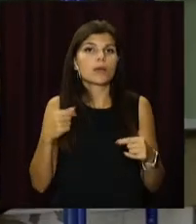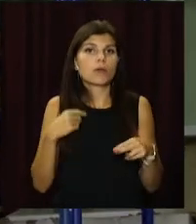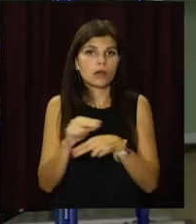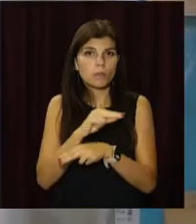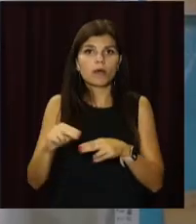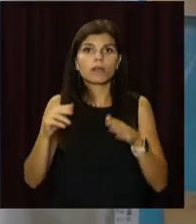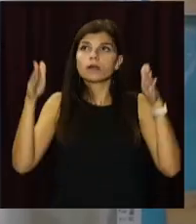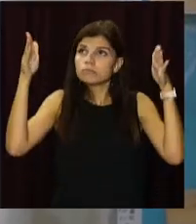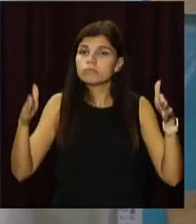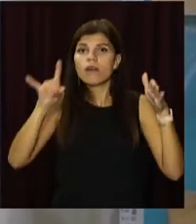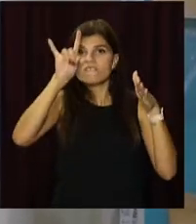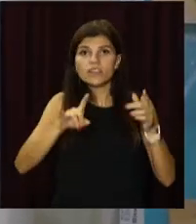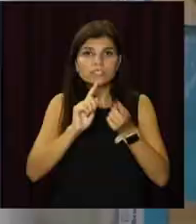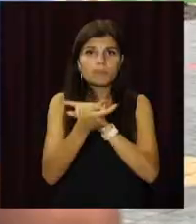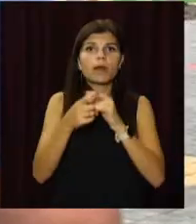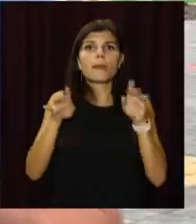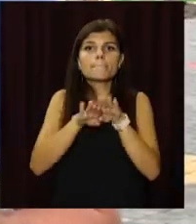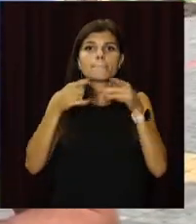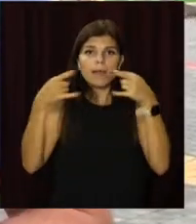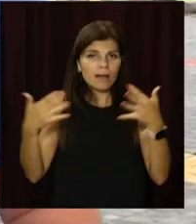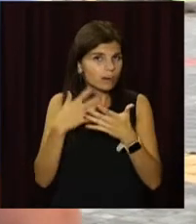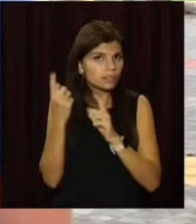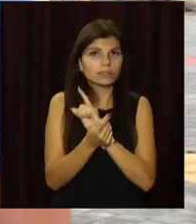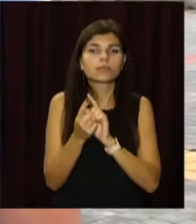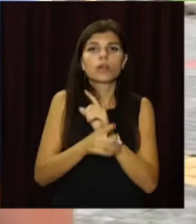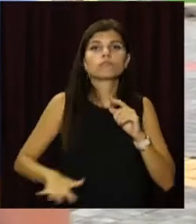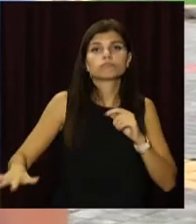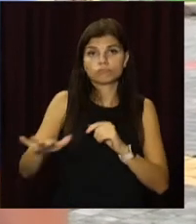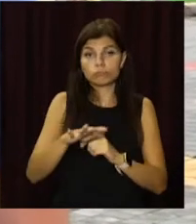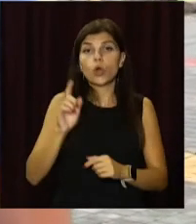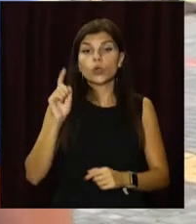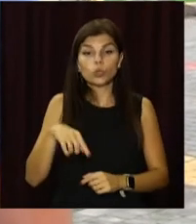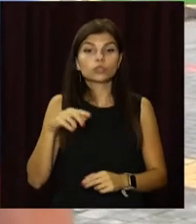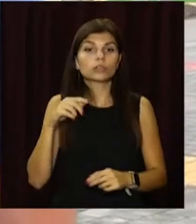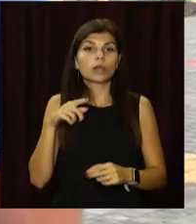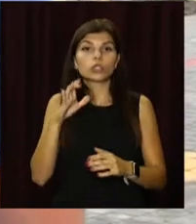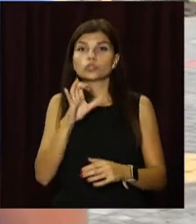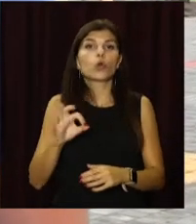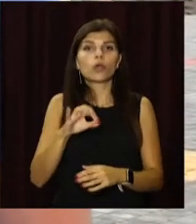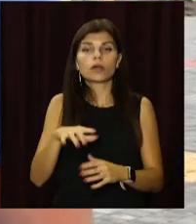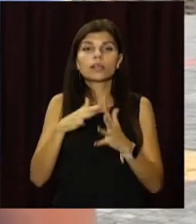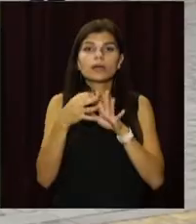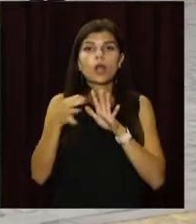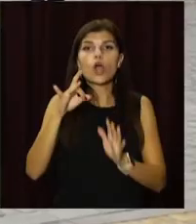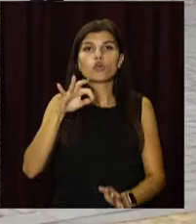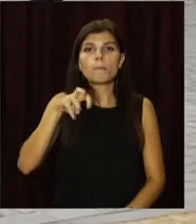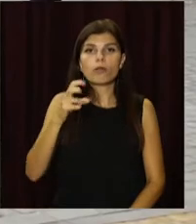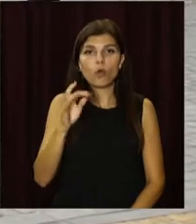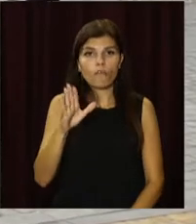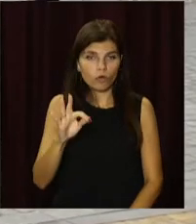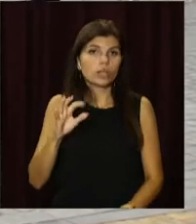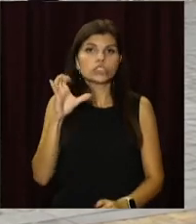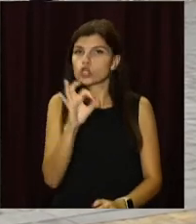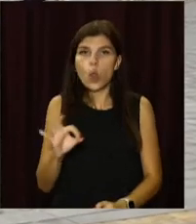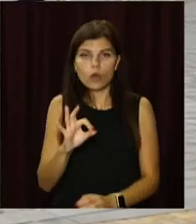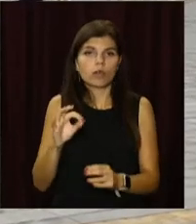ремонтуємо фасад, заміна вікон, нові меблі, реконструкція приміщень, а також будуємо з нуля амбулаторію в селищі Романка. А ще